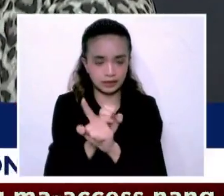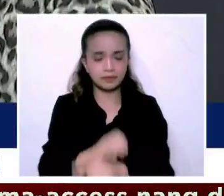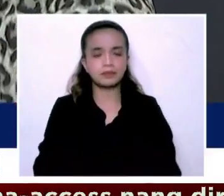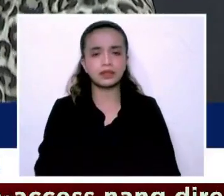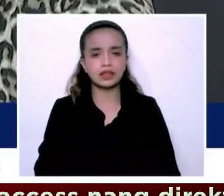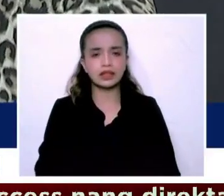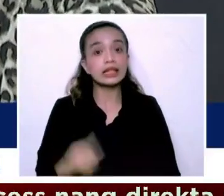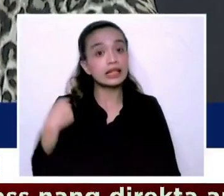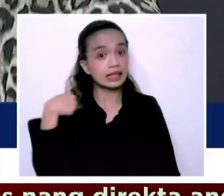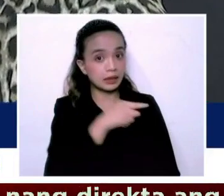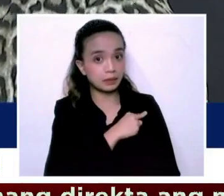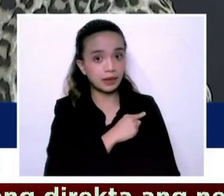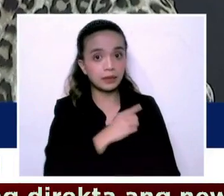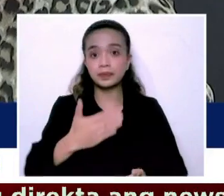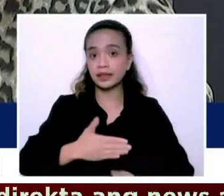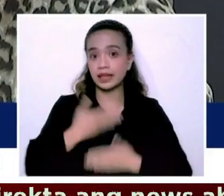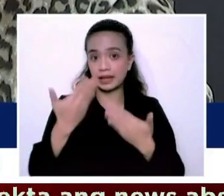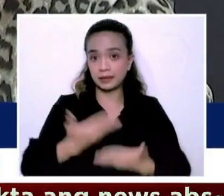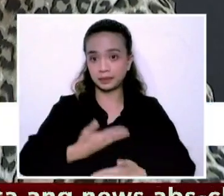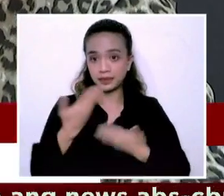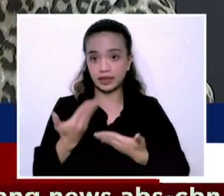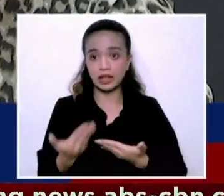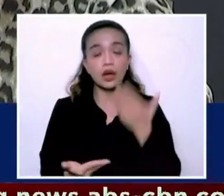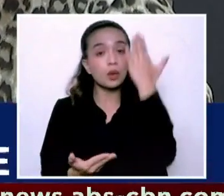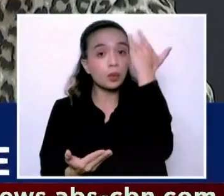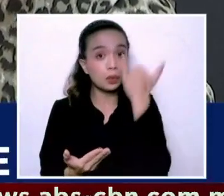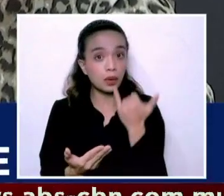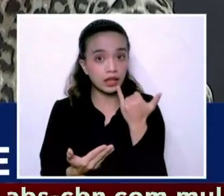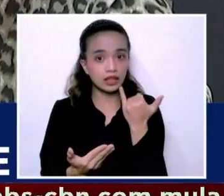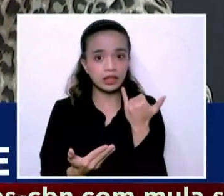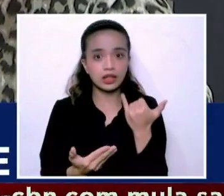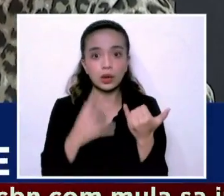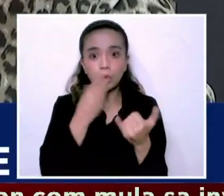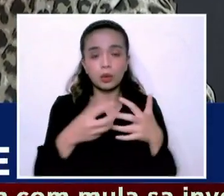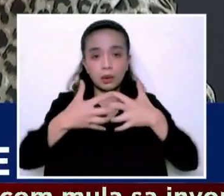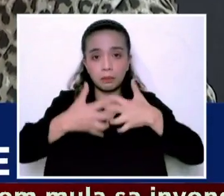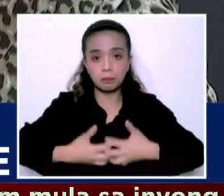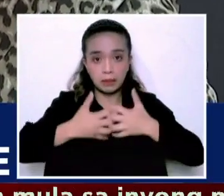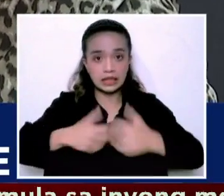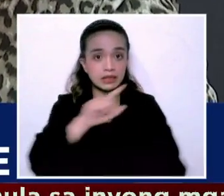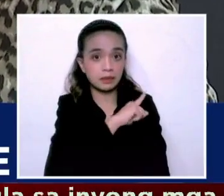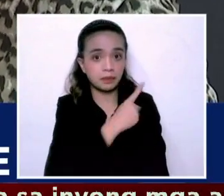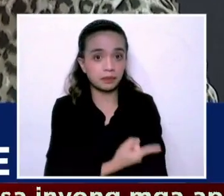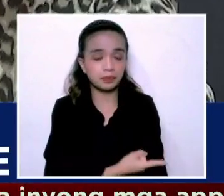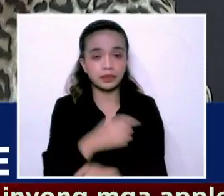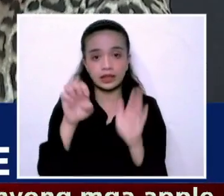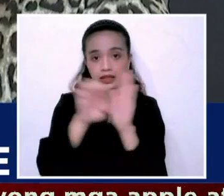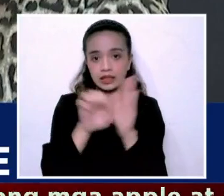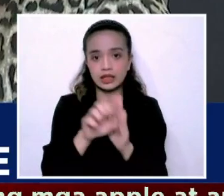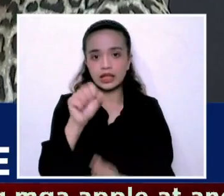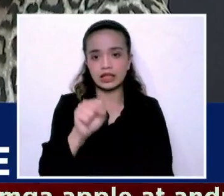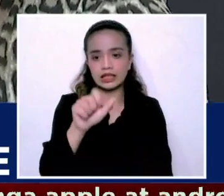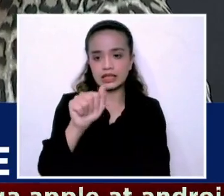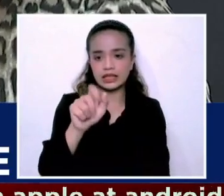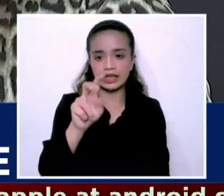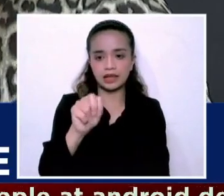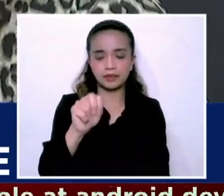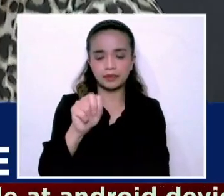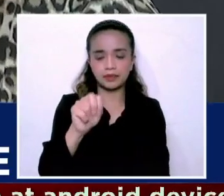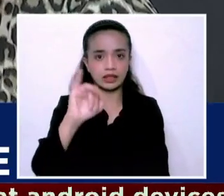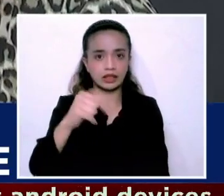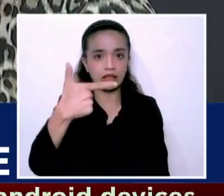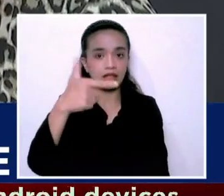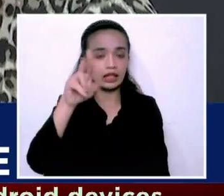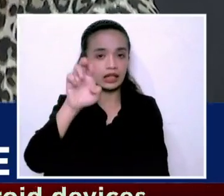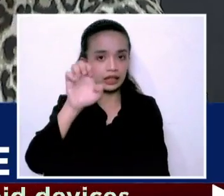dahil itong mga power plant owners katulad ng San Miguel, San Buenaventura, Quezon Power Plant